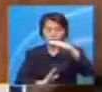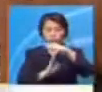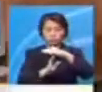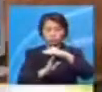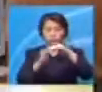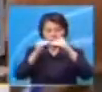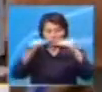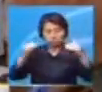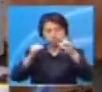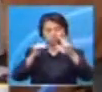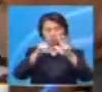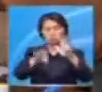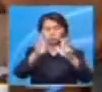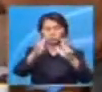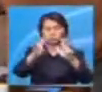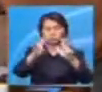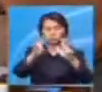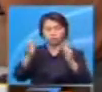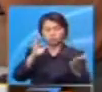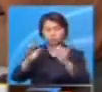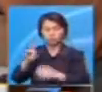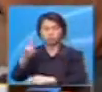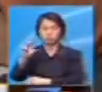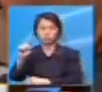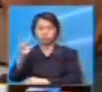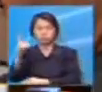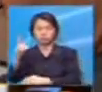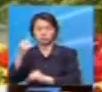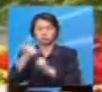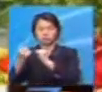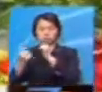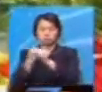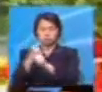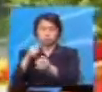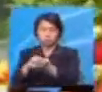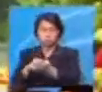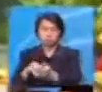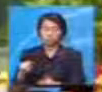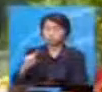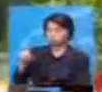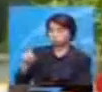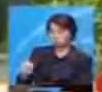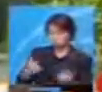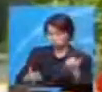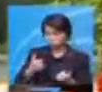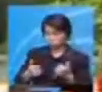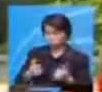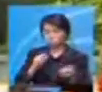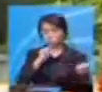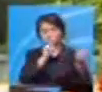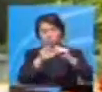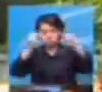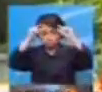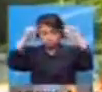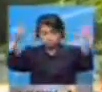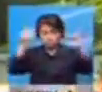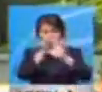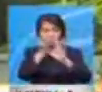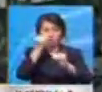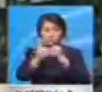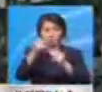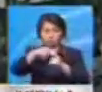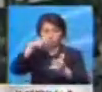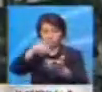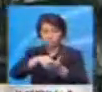paras tu berbanding dolar Amerika akhir tahun ini ditanya sama ada peralihan gabenor Bank Negara akhir bulan